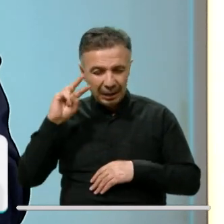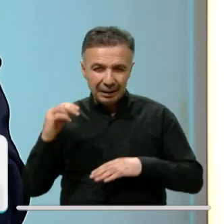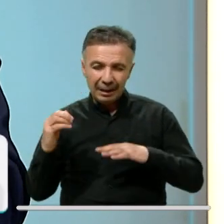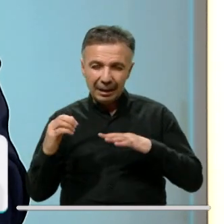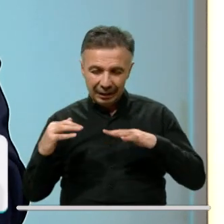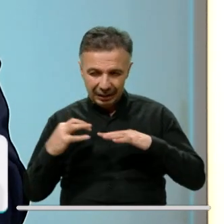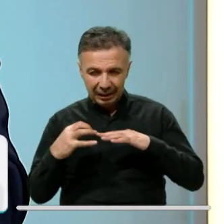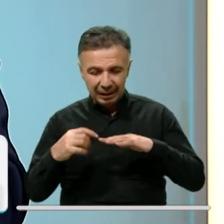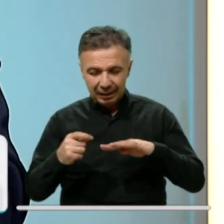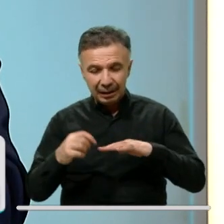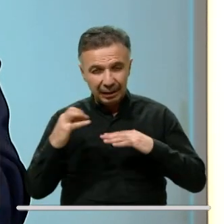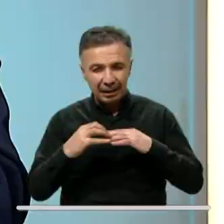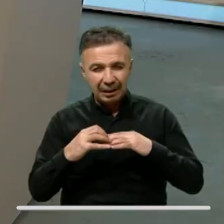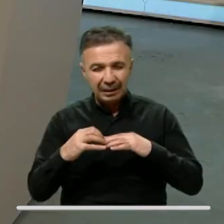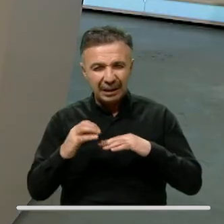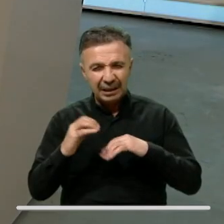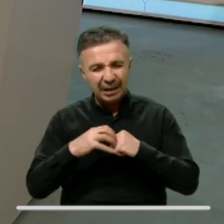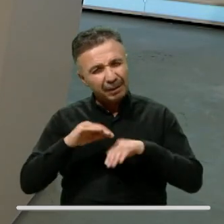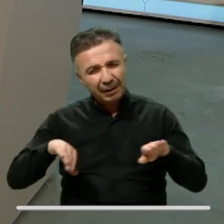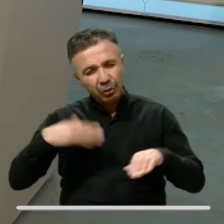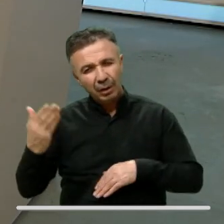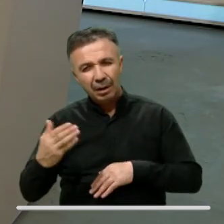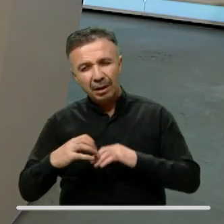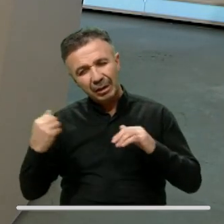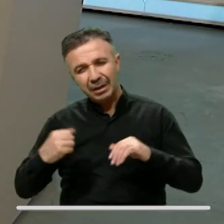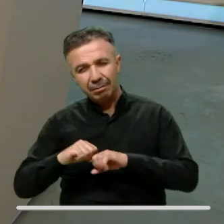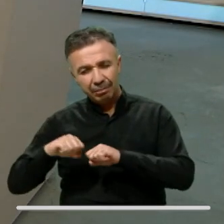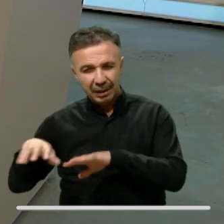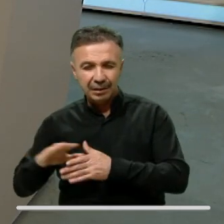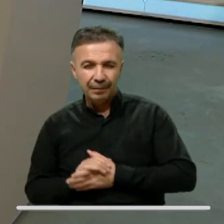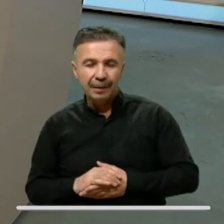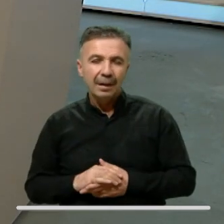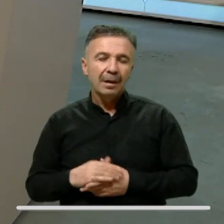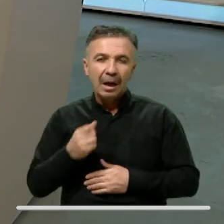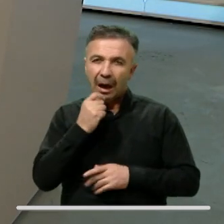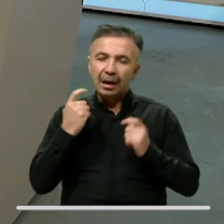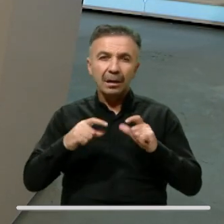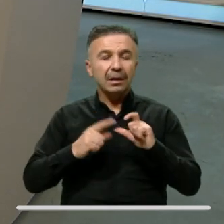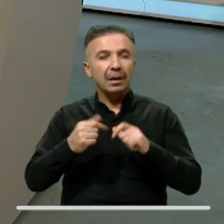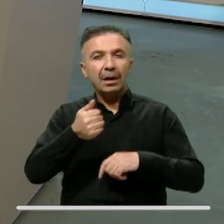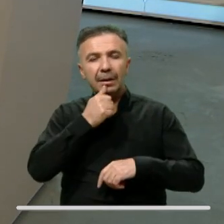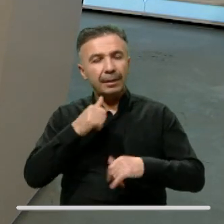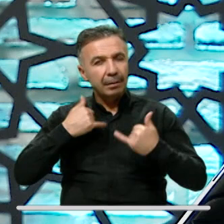kesinlikle çıkarmalıdır. Peki efendim. Ankara'dan Salih Bey telefon attığımızda. Salih Bey hoş geldiniz.